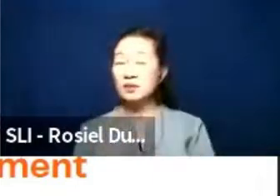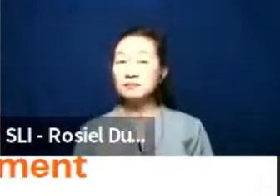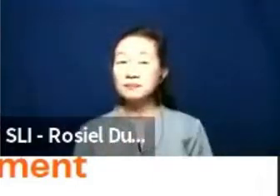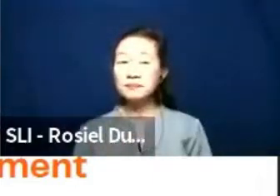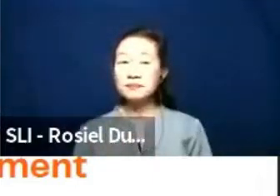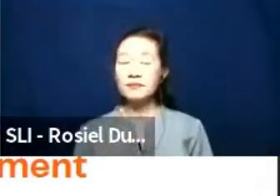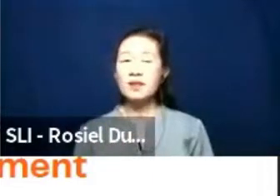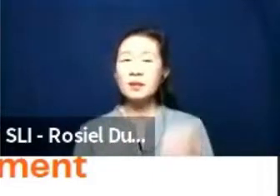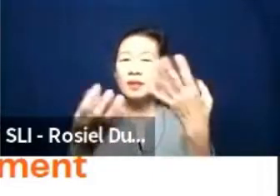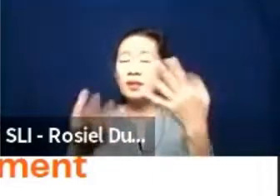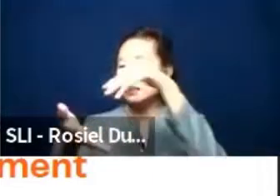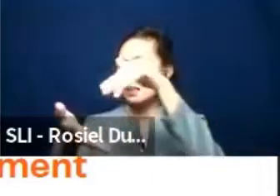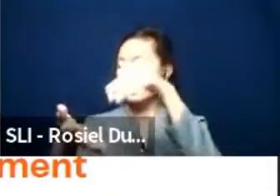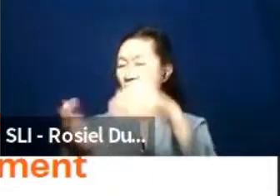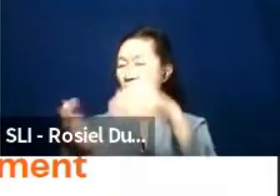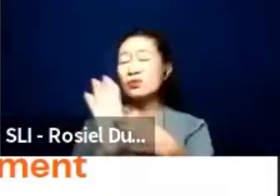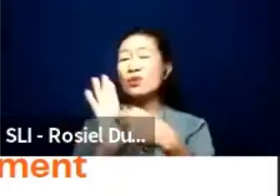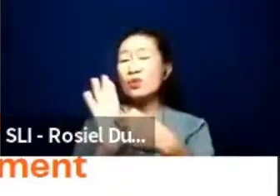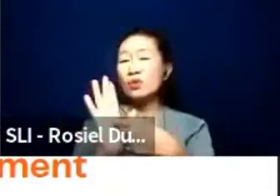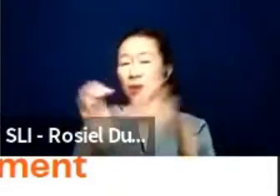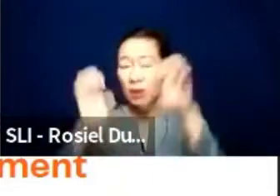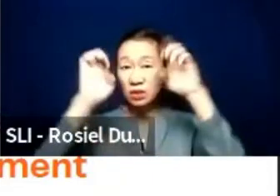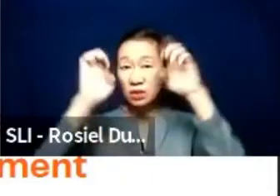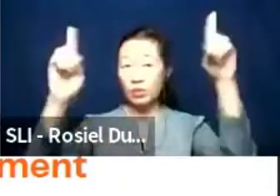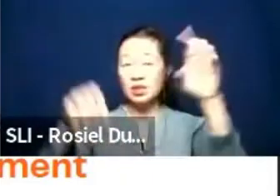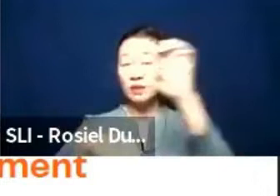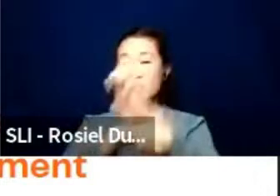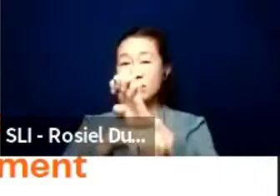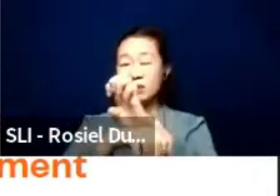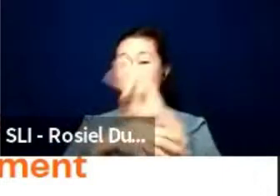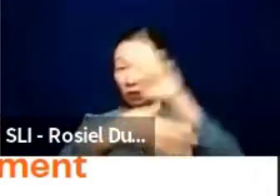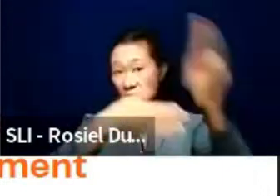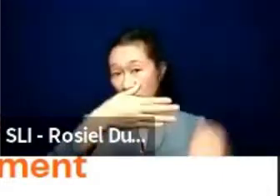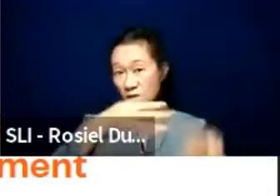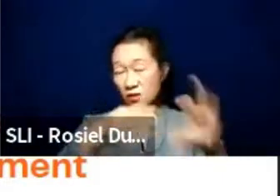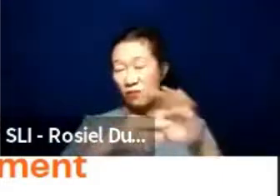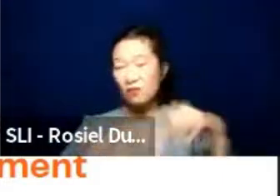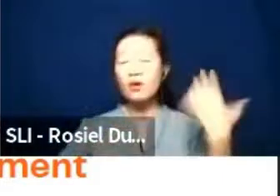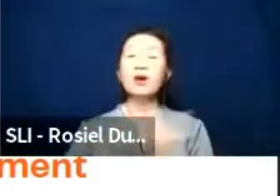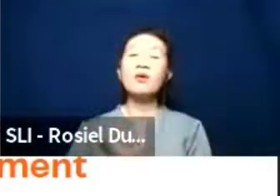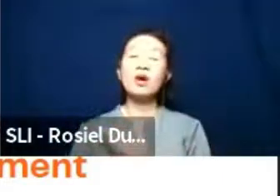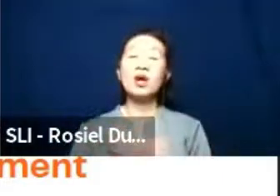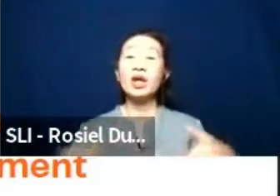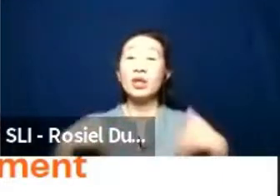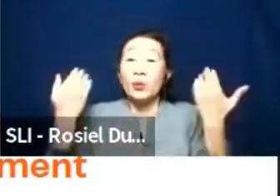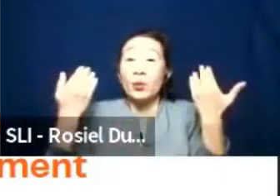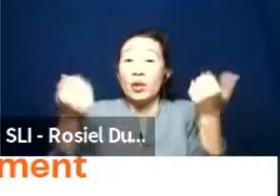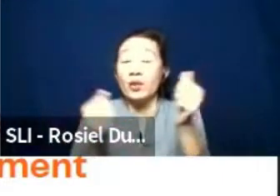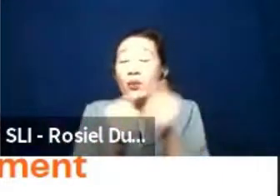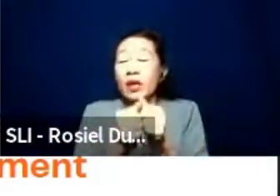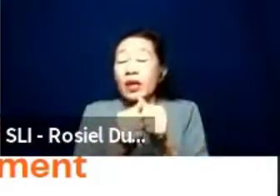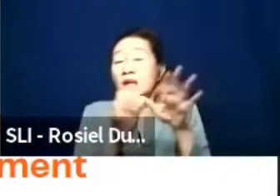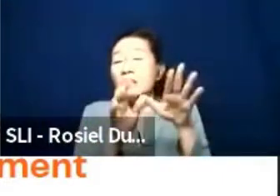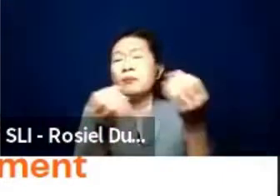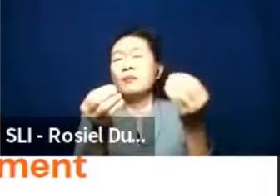many studies have already shown the education and employment outcomes of our youth with disabilities. No, marami